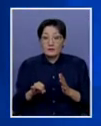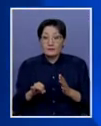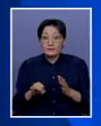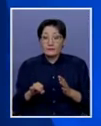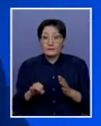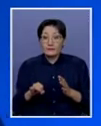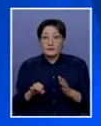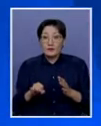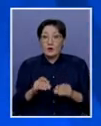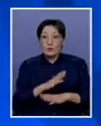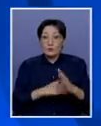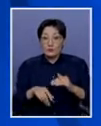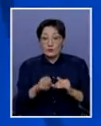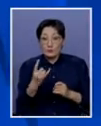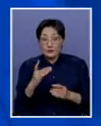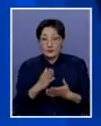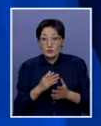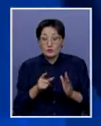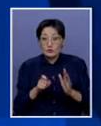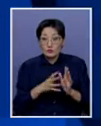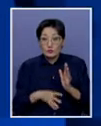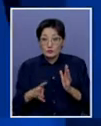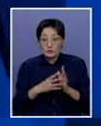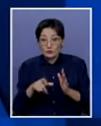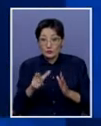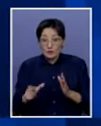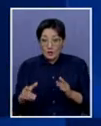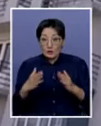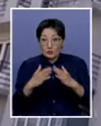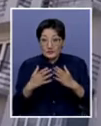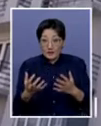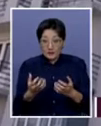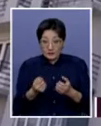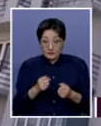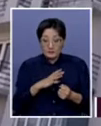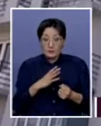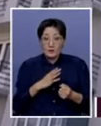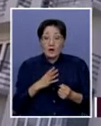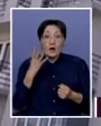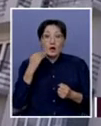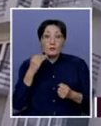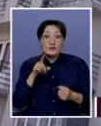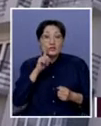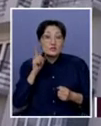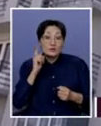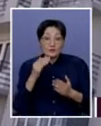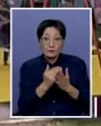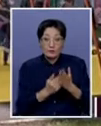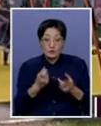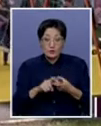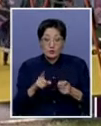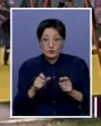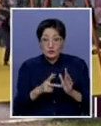асыраушы отбасылардан 199 адам құдай қаласа үйлі болды. Ал Алматы жастары бойынша